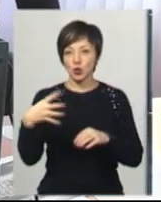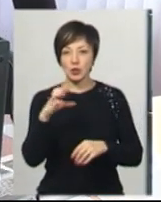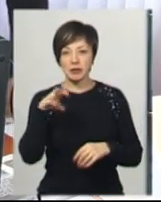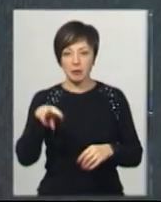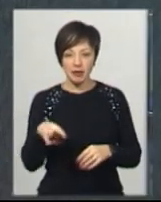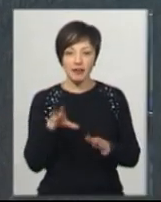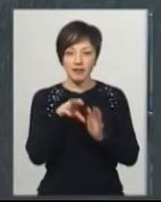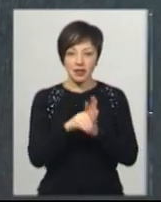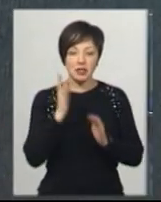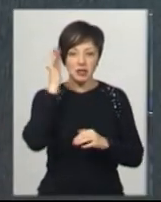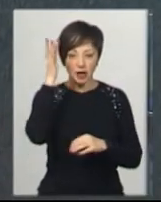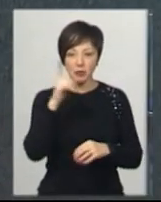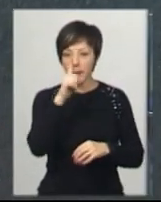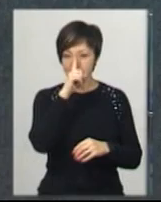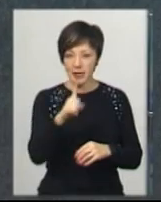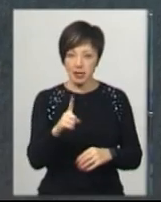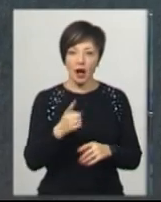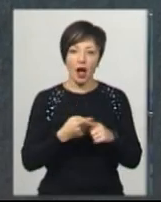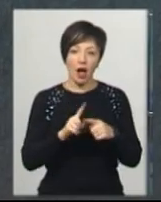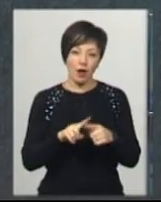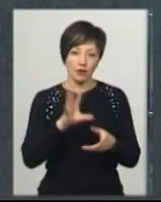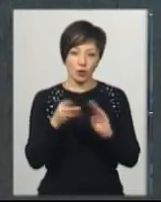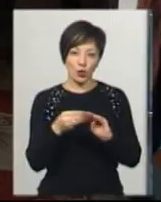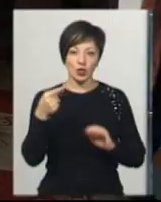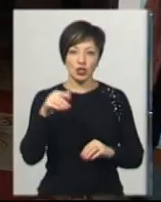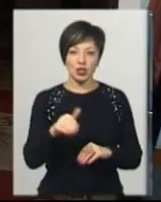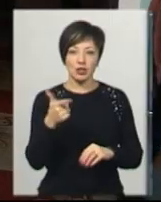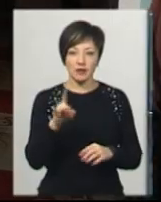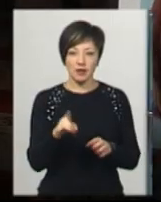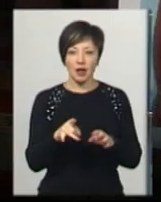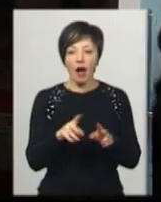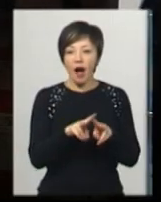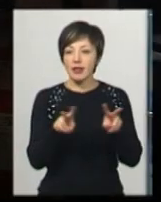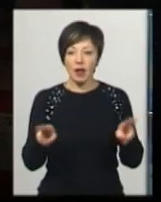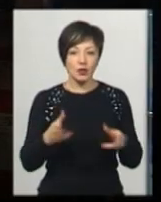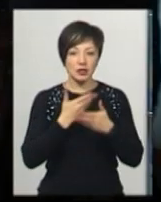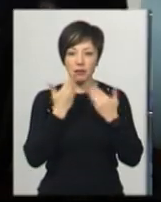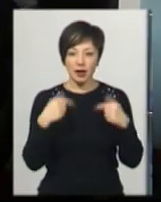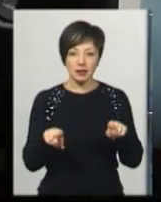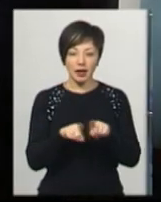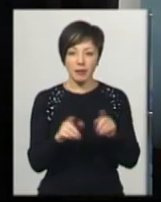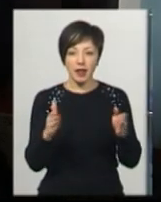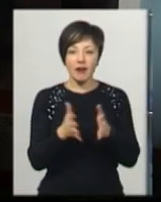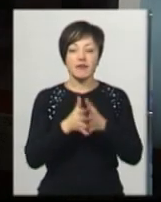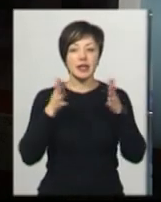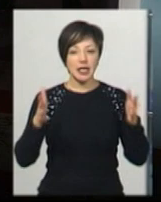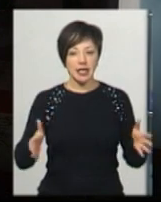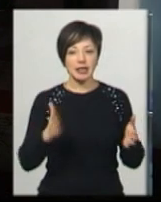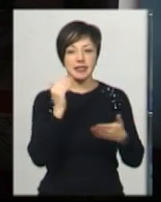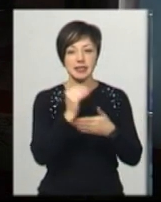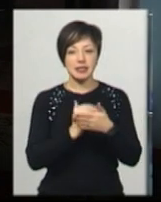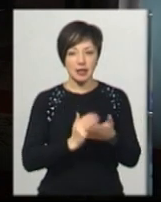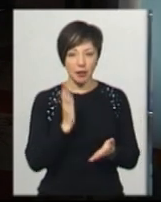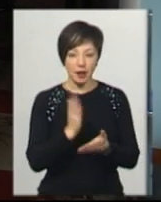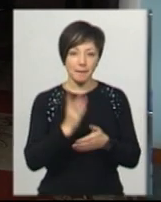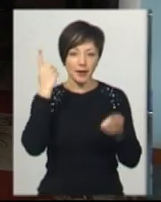на втілення задуму пішов місяць, а собівартість приладу – 1000 гривень. Аналогів немає таких маленьких. Є великі системи.